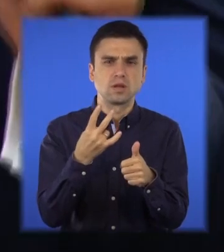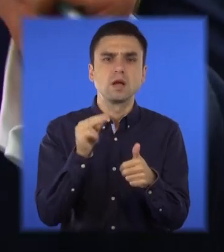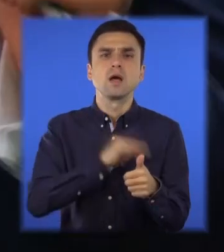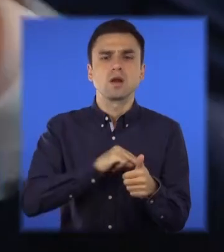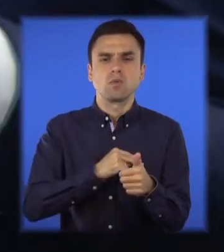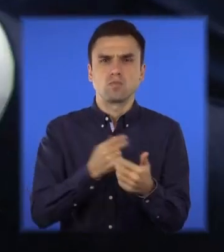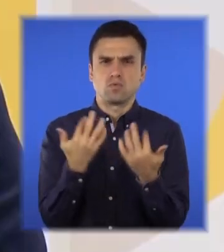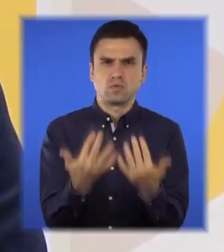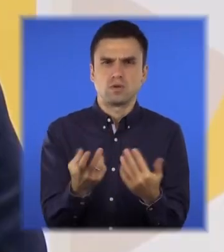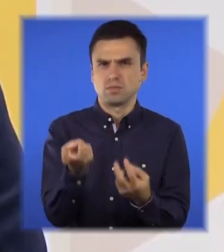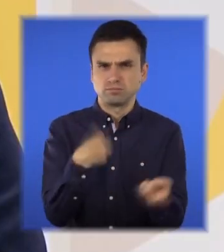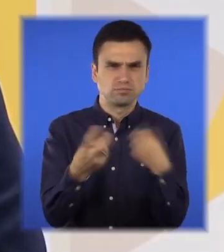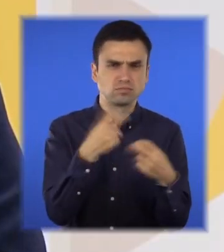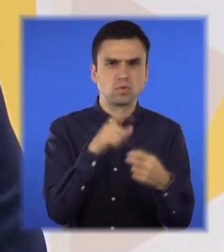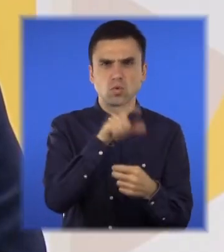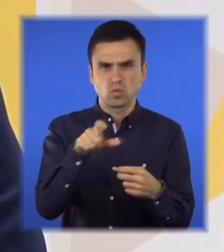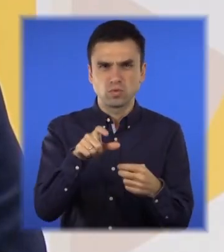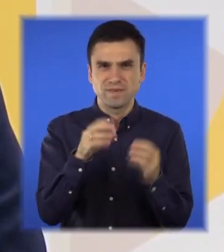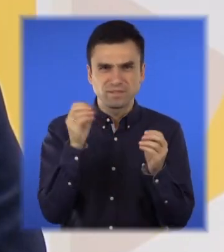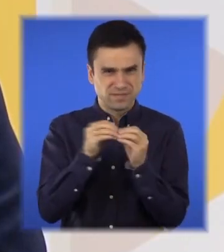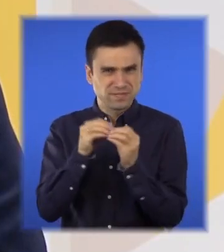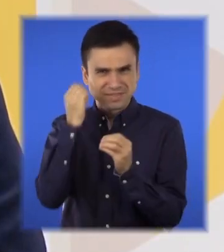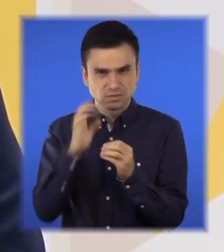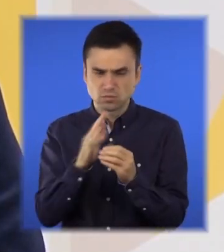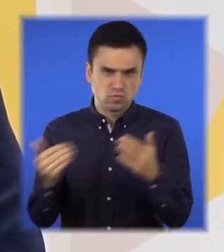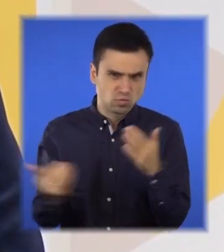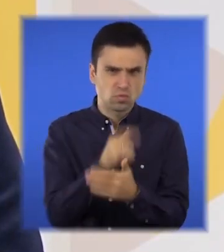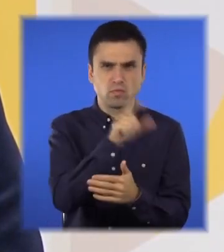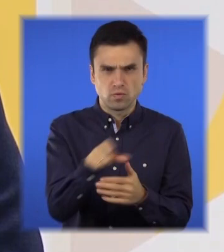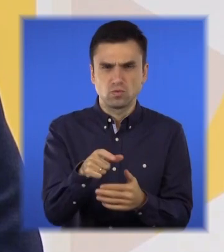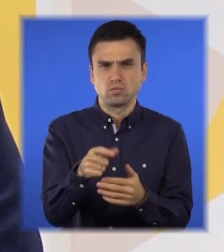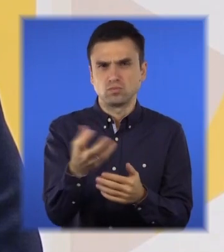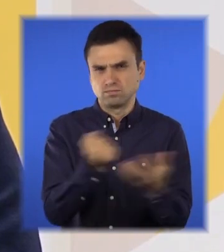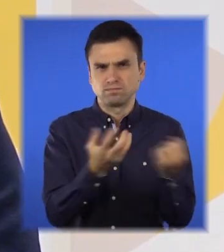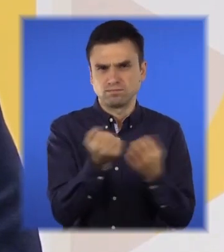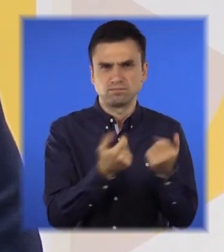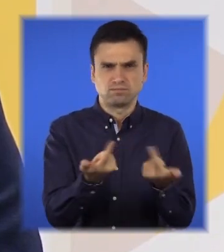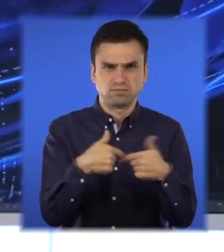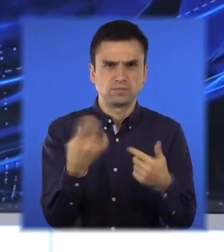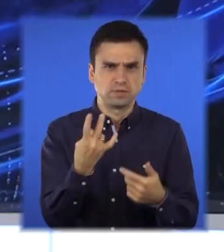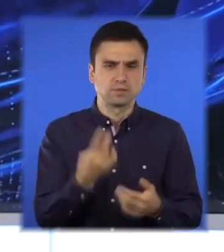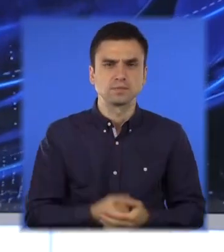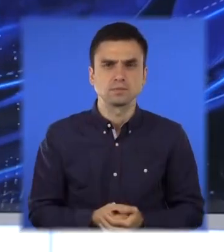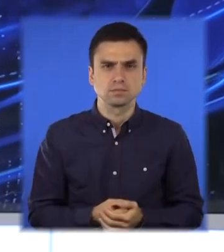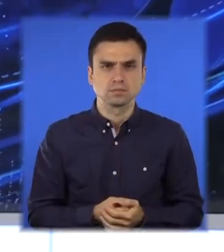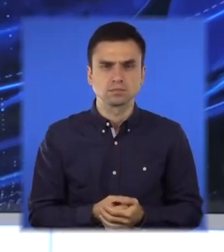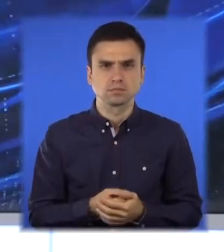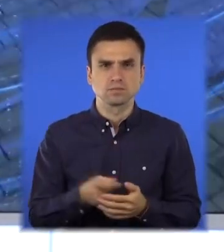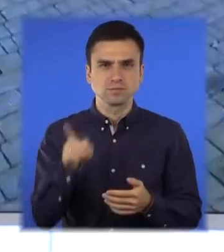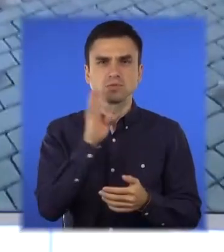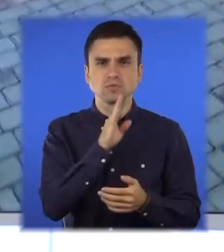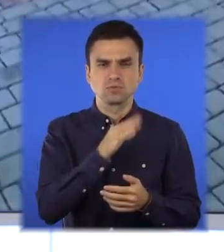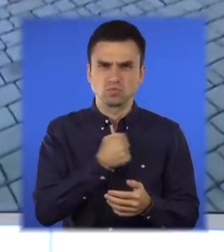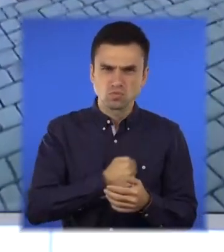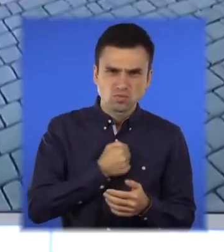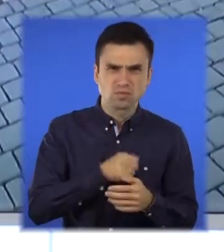повинен мати нових людей, виключно на конкурсній основі запрошуватись на роботу нові люди. Лається та піднімає руку